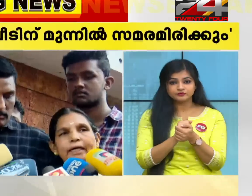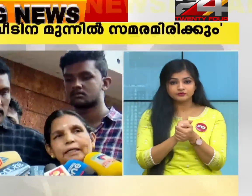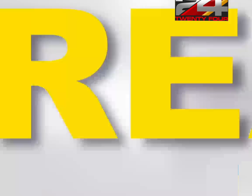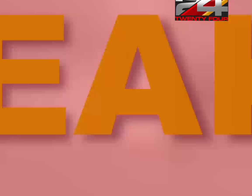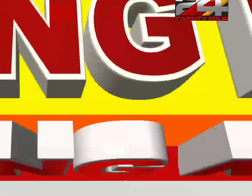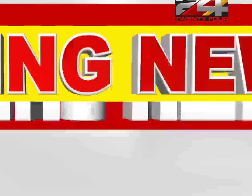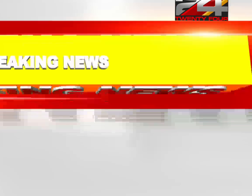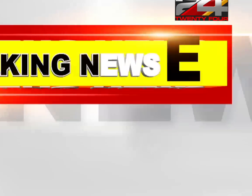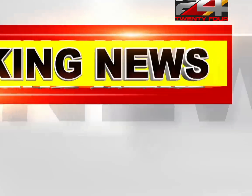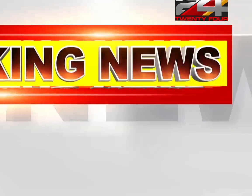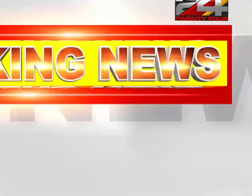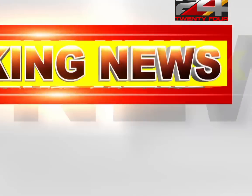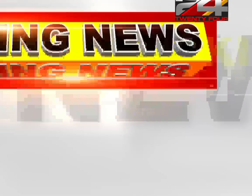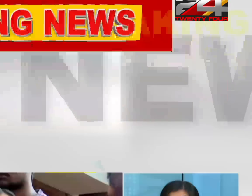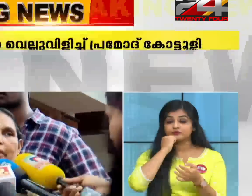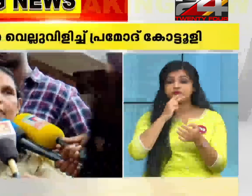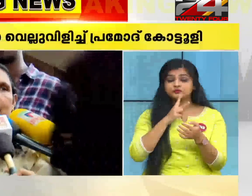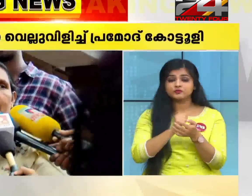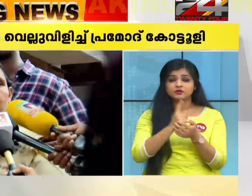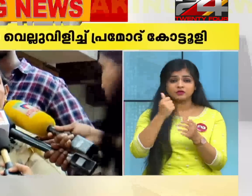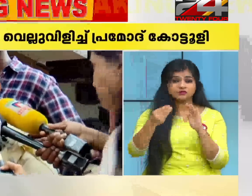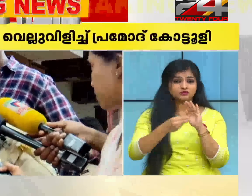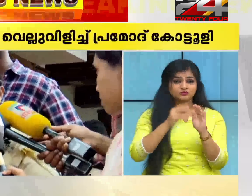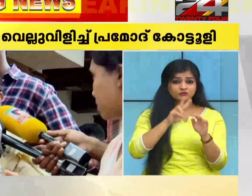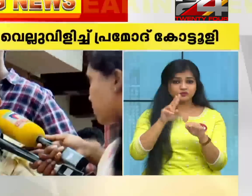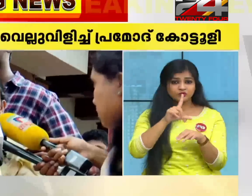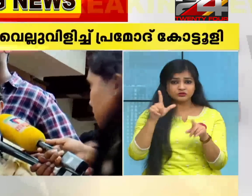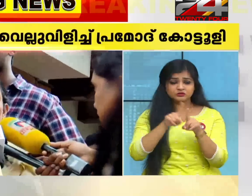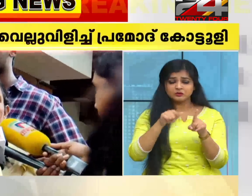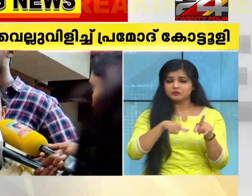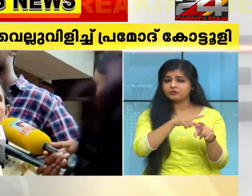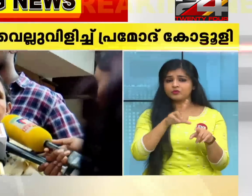അവനങ്ങനെ പൈസ വാങ്ങിയിട്ടില്ല എന്ന് എനിക്ക് ബോധ്യമാണ്. അതിനെ കൊണ്ട് തന്നെയാണ് ഞാൻ വന്നത് ഇവിടെ.